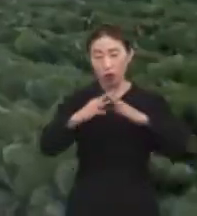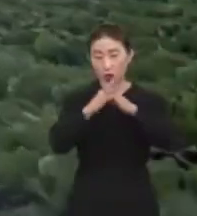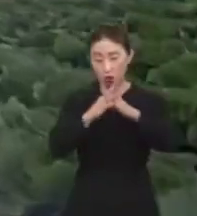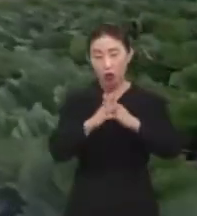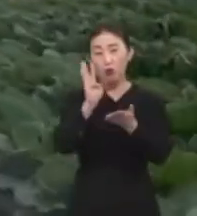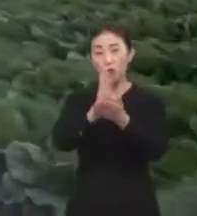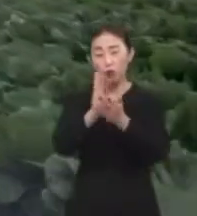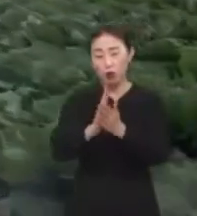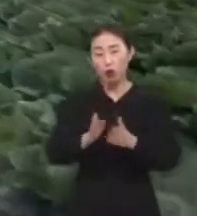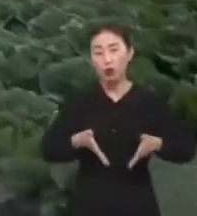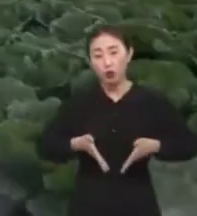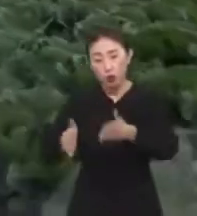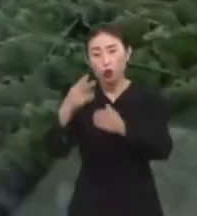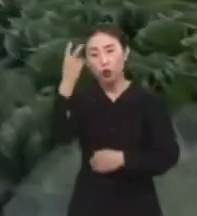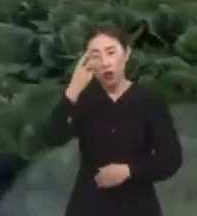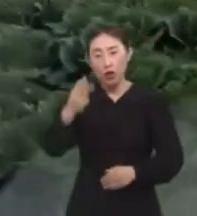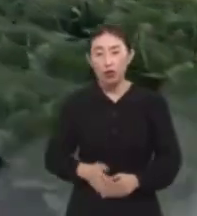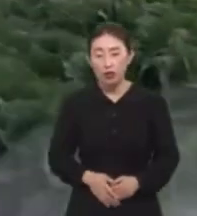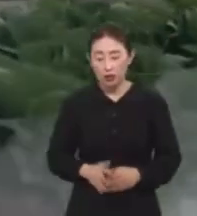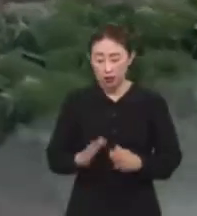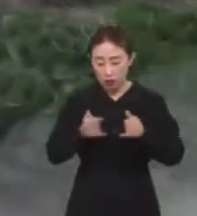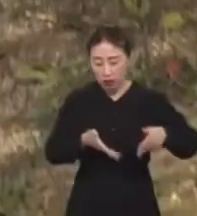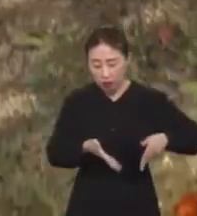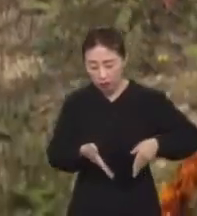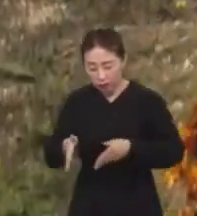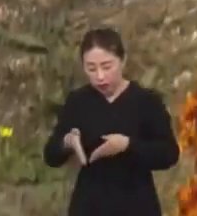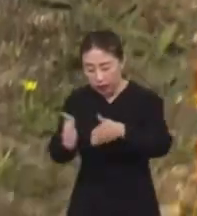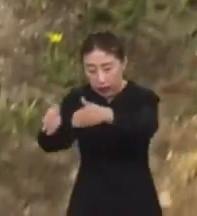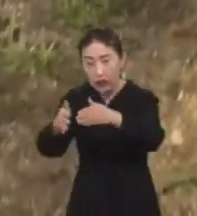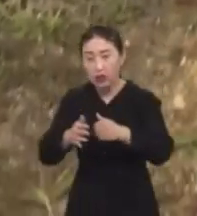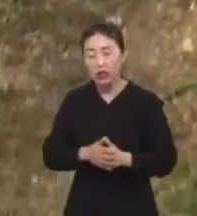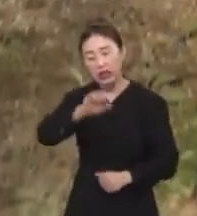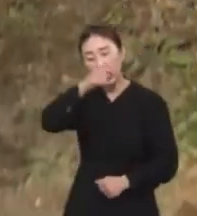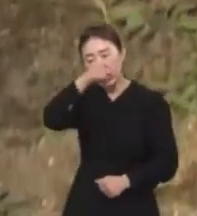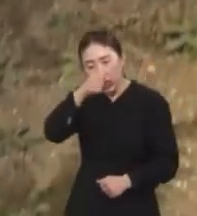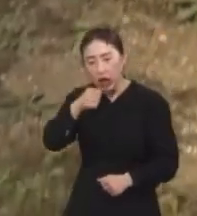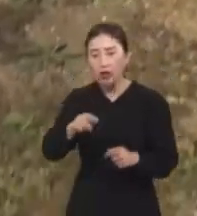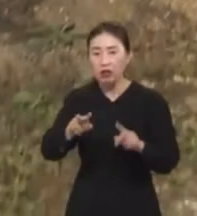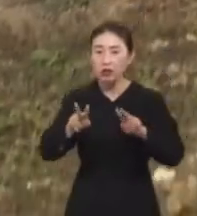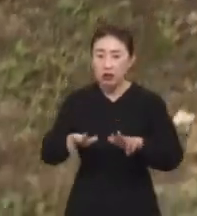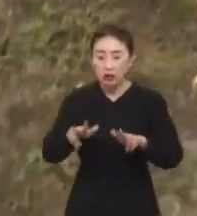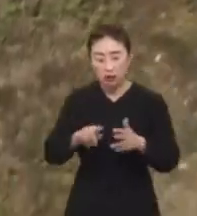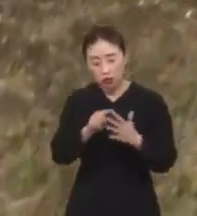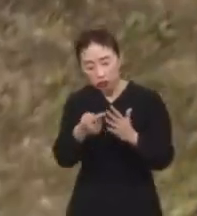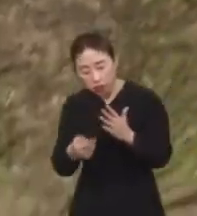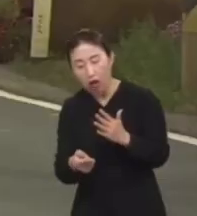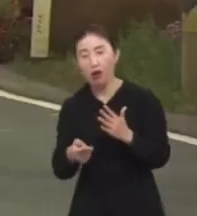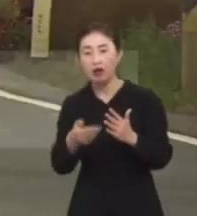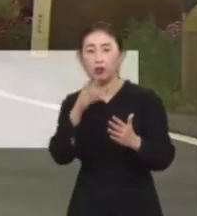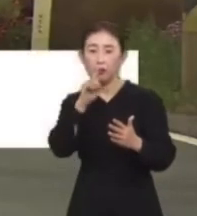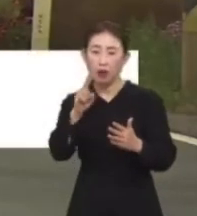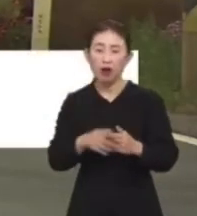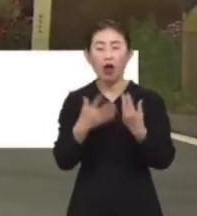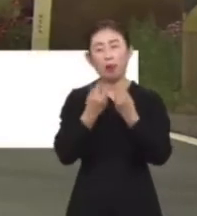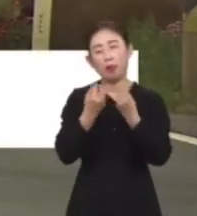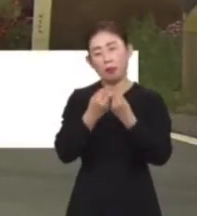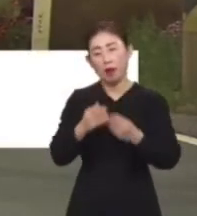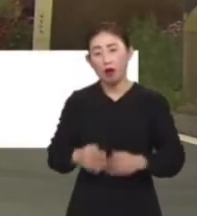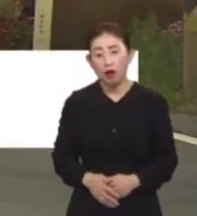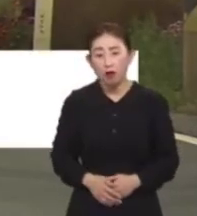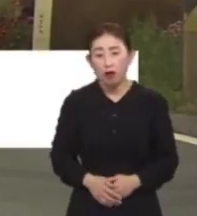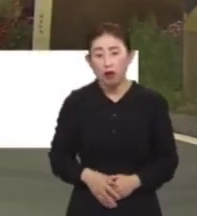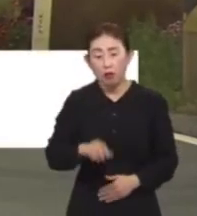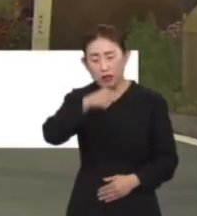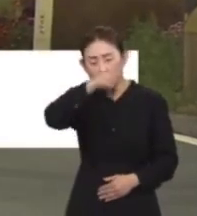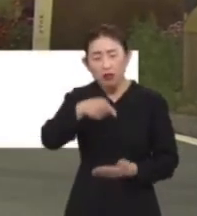충남건설본부에선 인도 설치에 필요한 예산 배정이 우선순위에서 밀렸다고 해명합니다. 네, 요청을 했는데 우선순위에 안 들어가